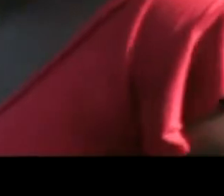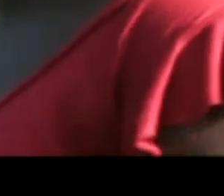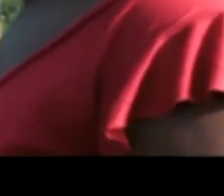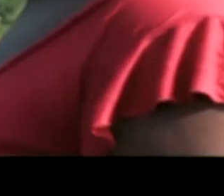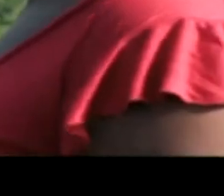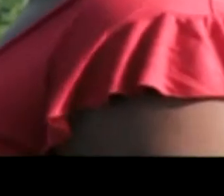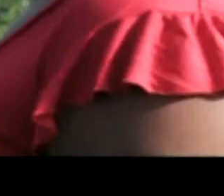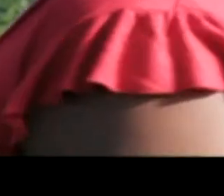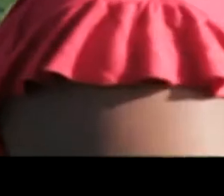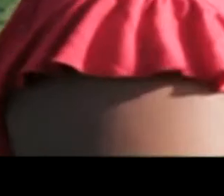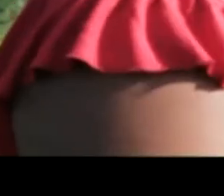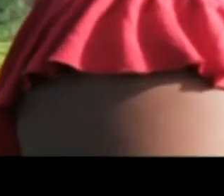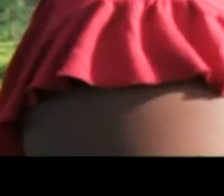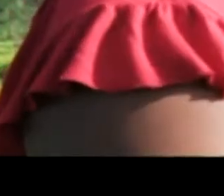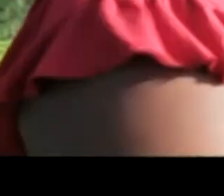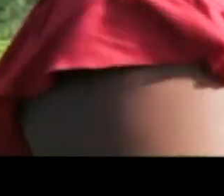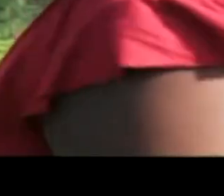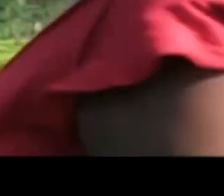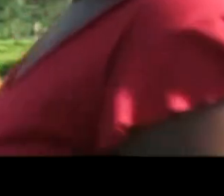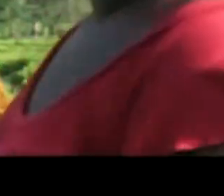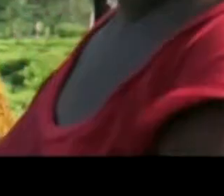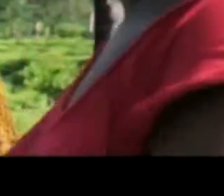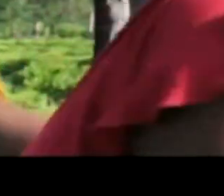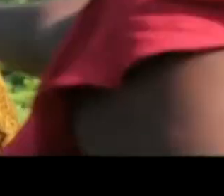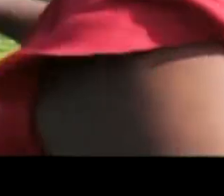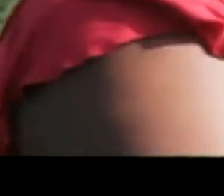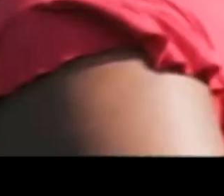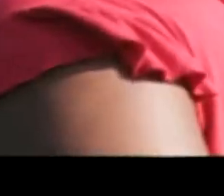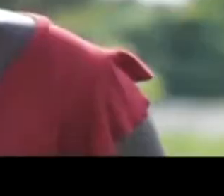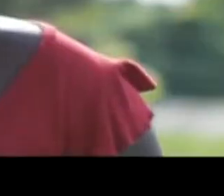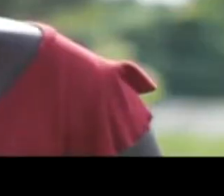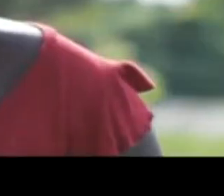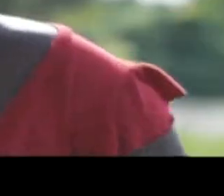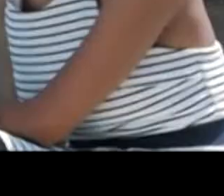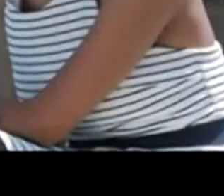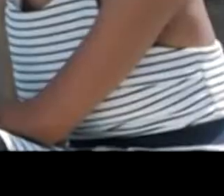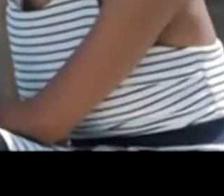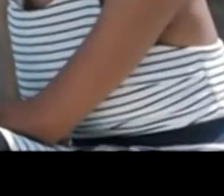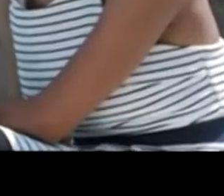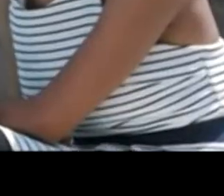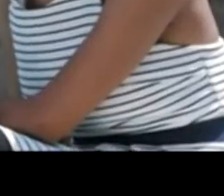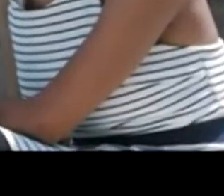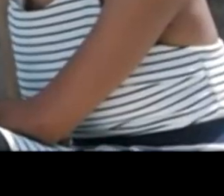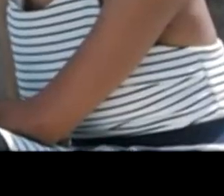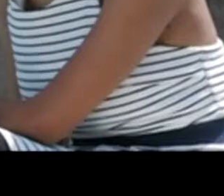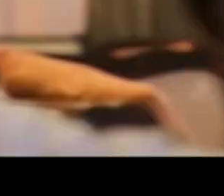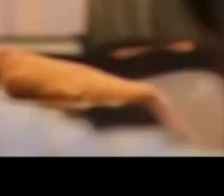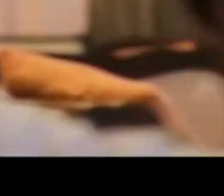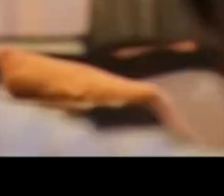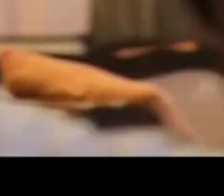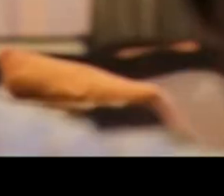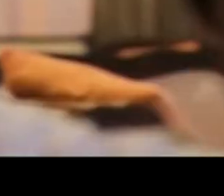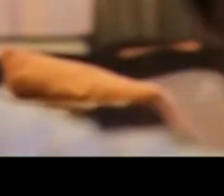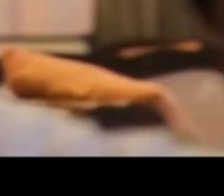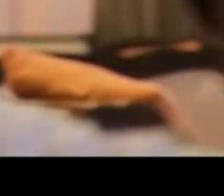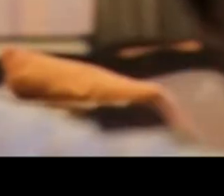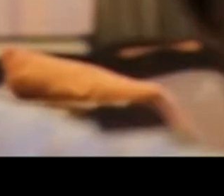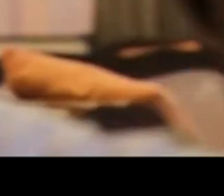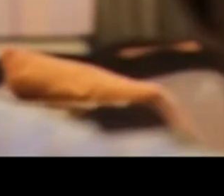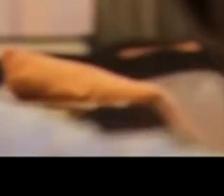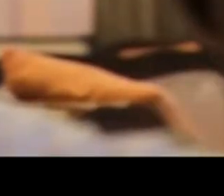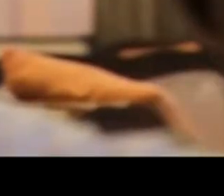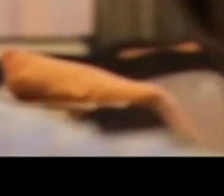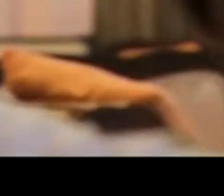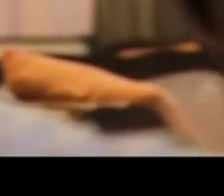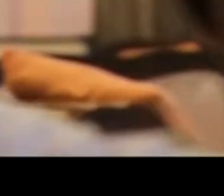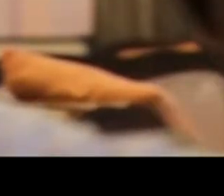Aibu, hii mambo tuachane nayo ama na hatujapata suluhisho. Wewe kituta amesema nini? Huketa nipendi tu. Huyu matatizo